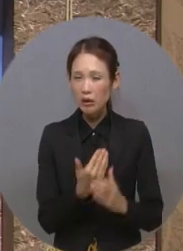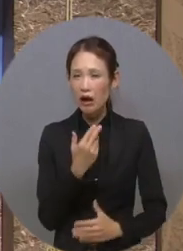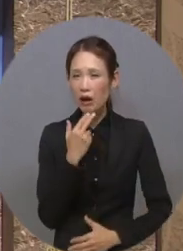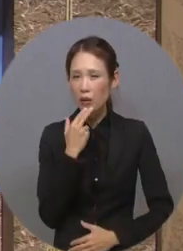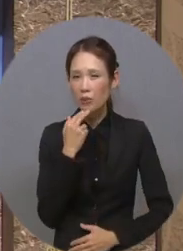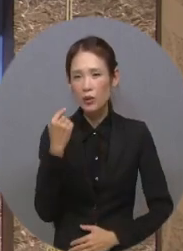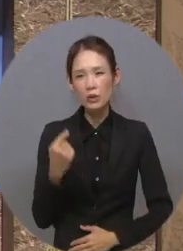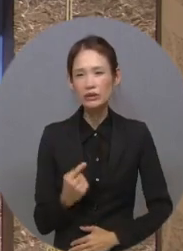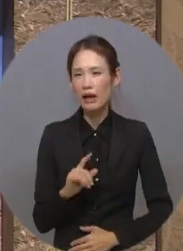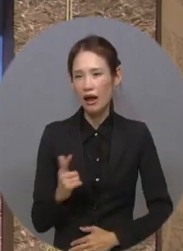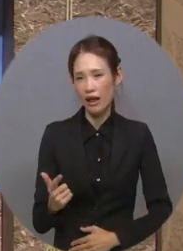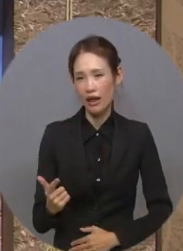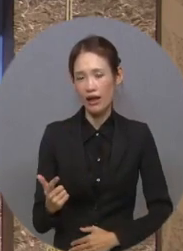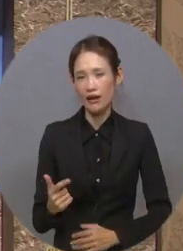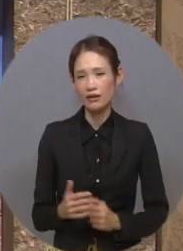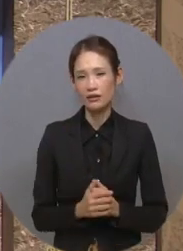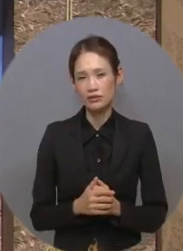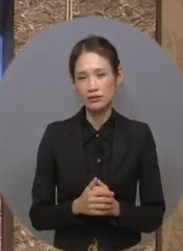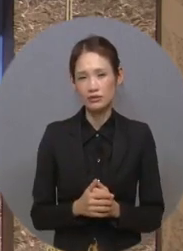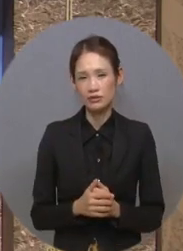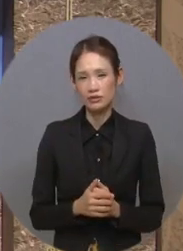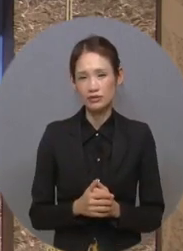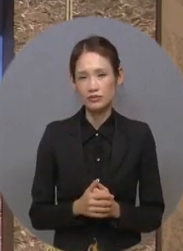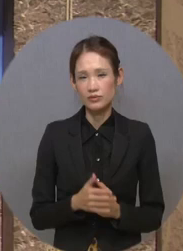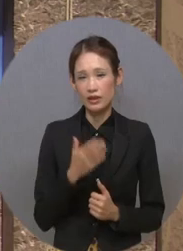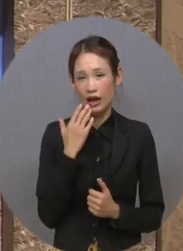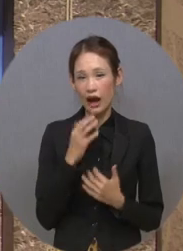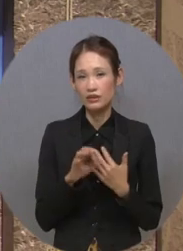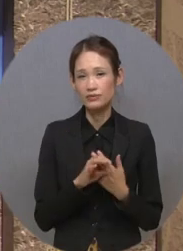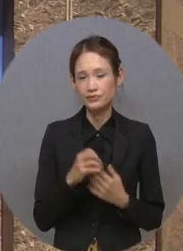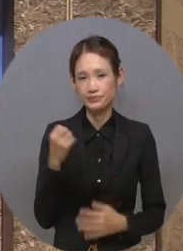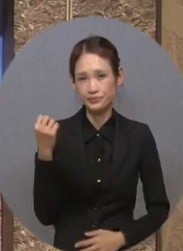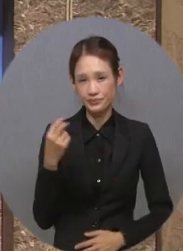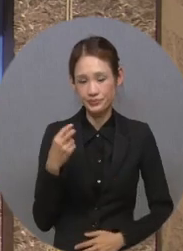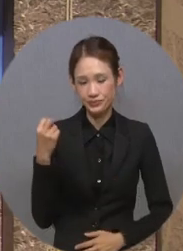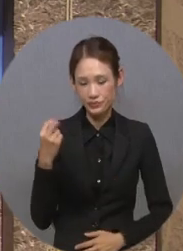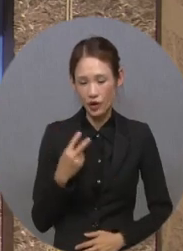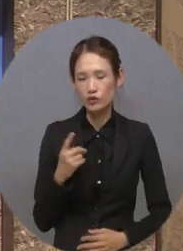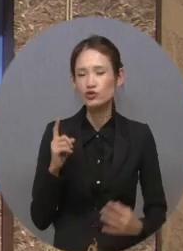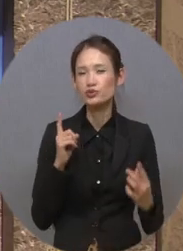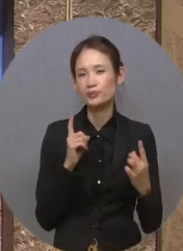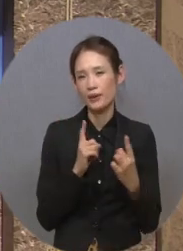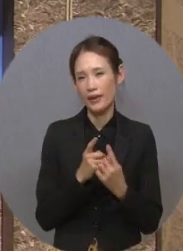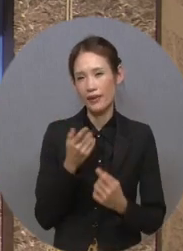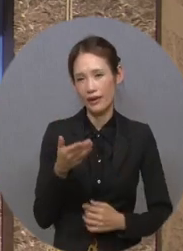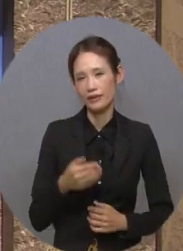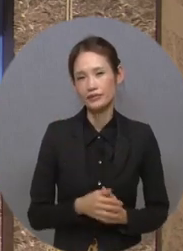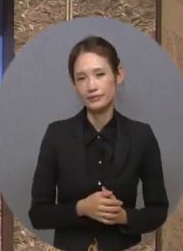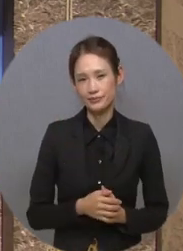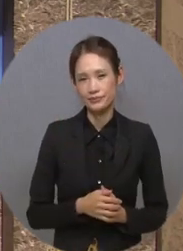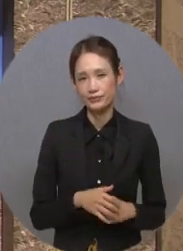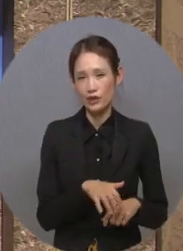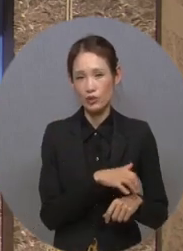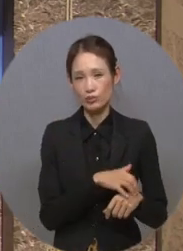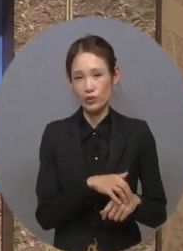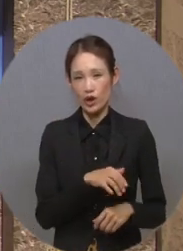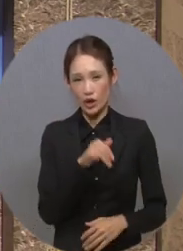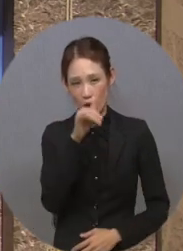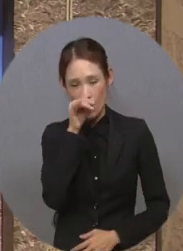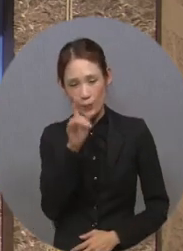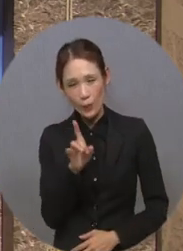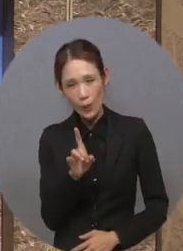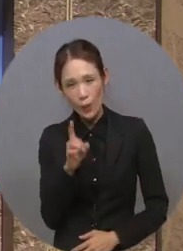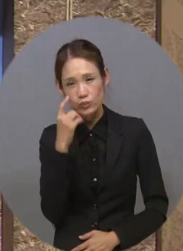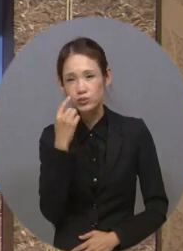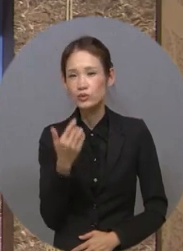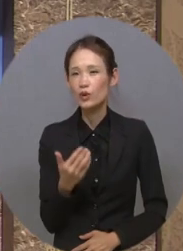그래요. 네. 그래서 이제 저희들이 웬만하면 자주 이렇게 만나주죠. 만나서 이렇게 불편한 게 뭐 있나 하고 네. 물어보고